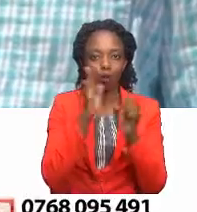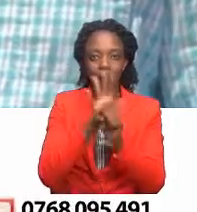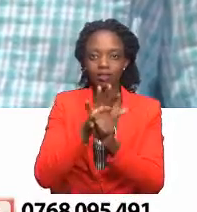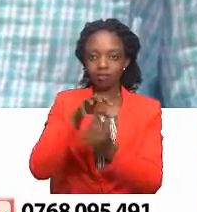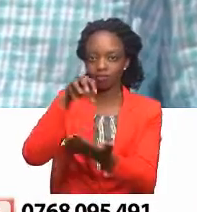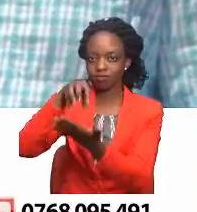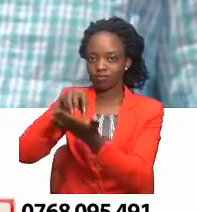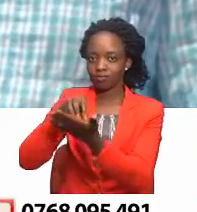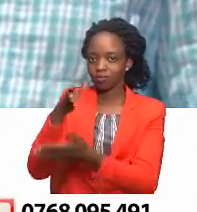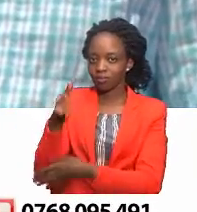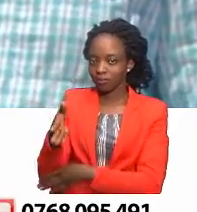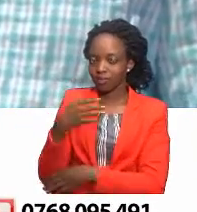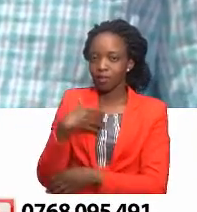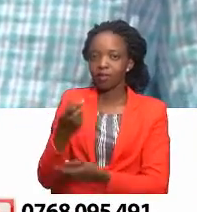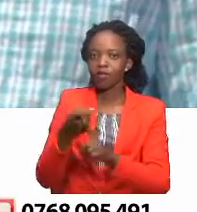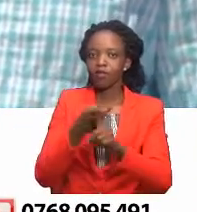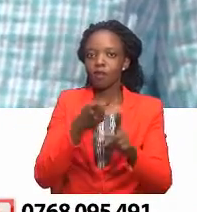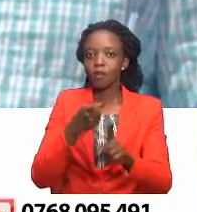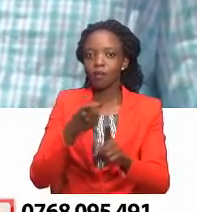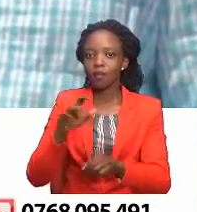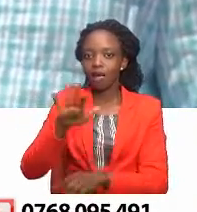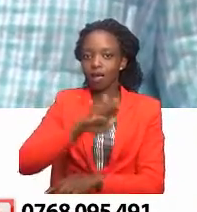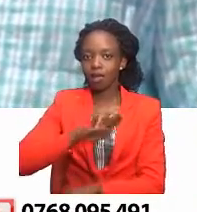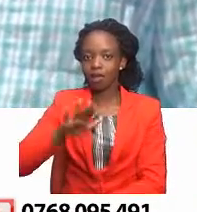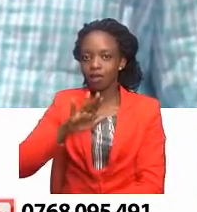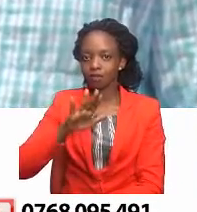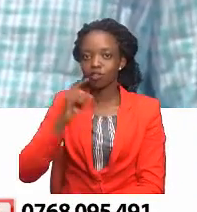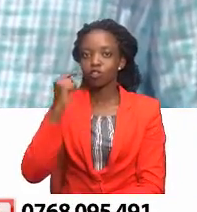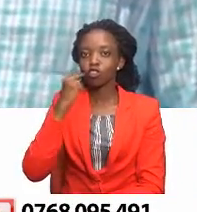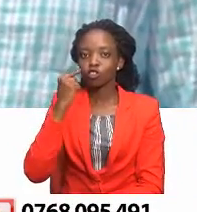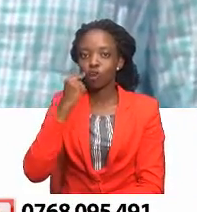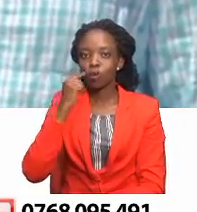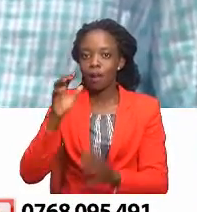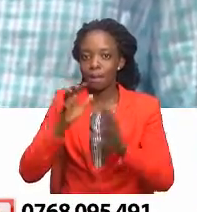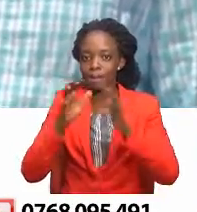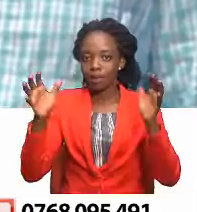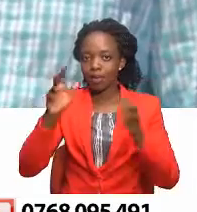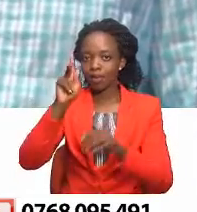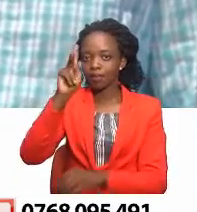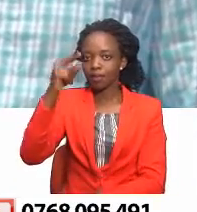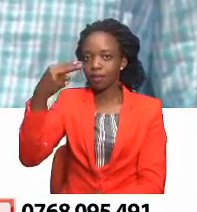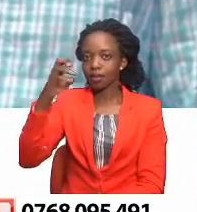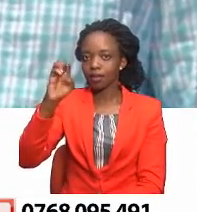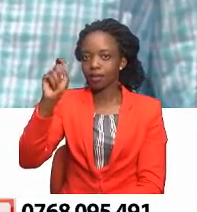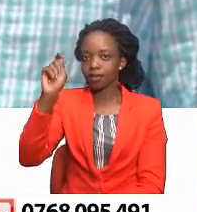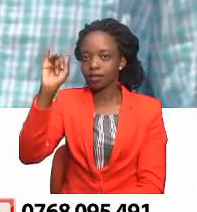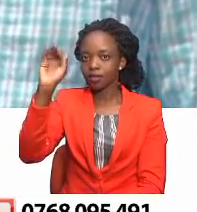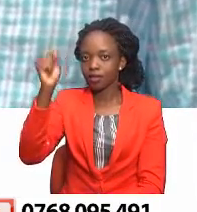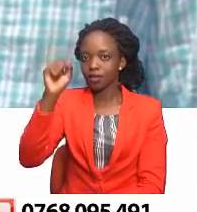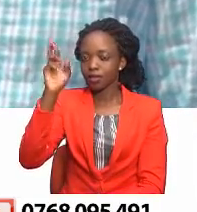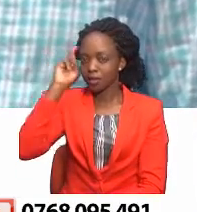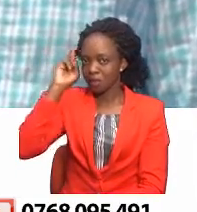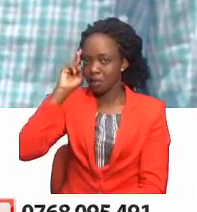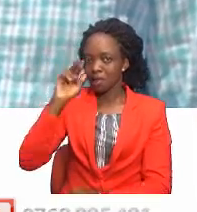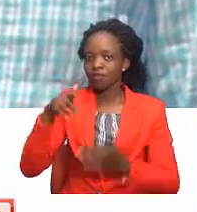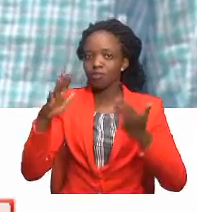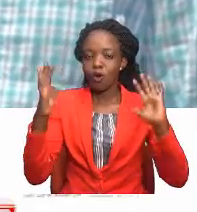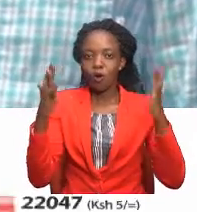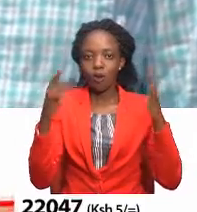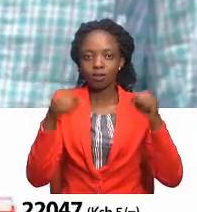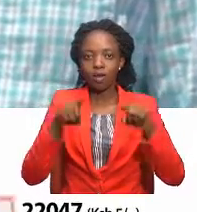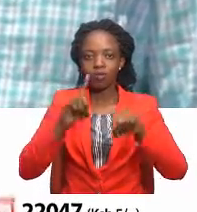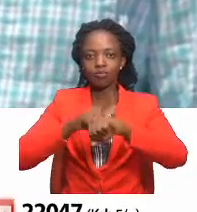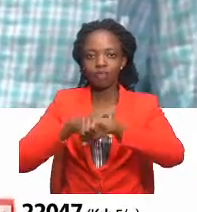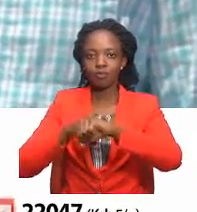Pilo Studio tunakujia moja kwa moja toka makao makuu ya duka la jumla la Hetias. Na itakumbukwa kwamba ni shamra shamra za msimu wa sikukuu wa